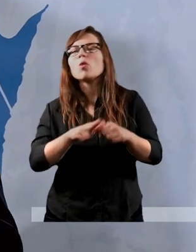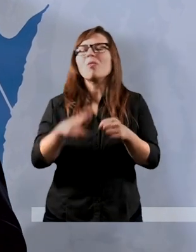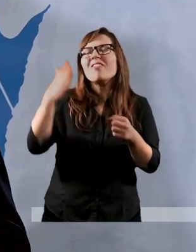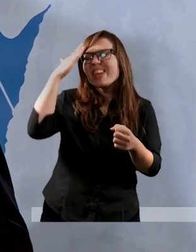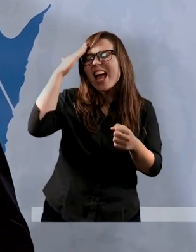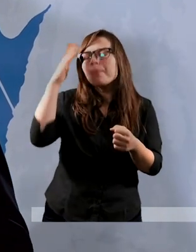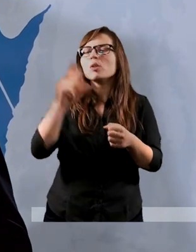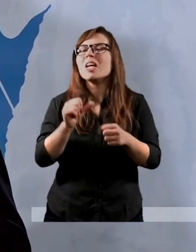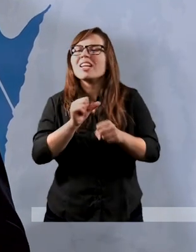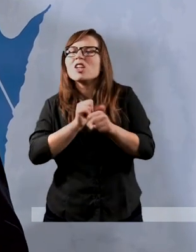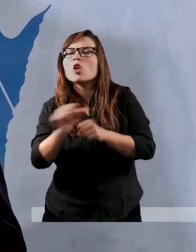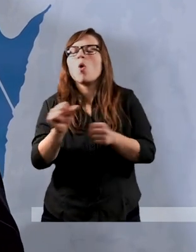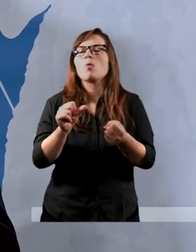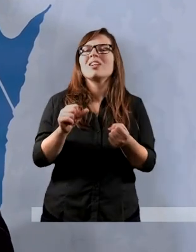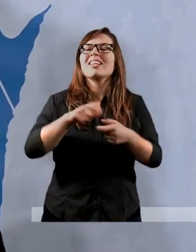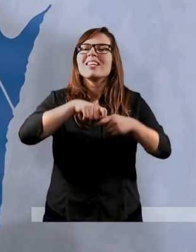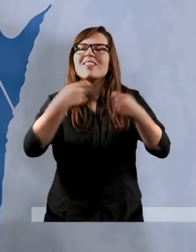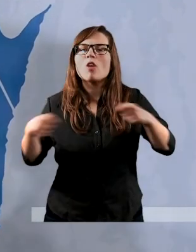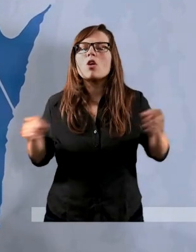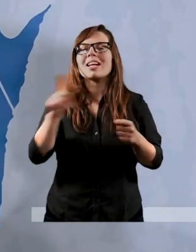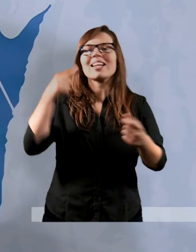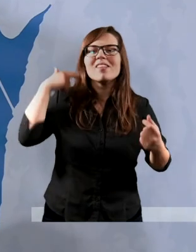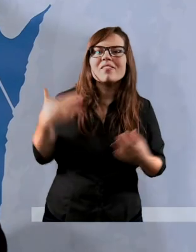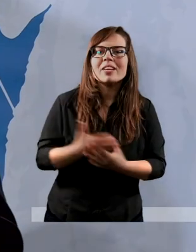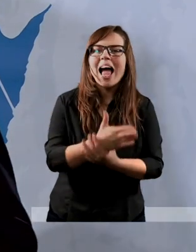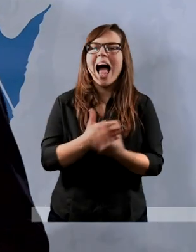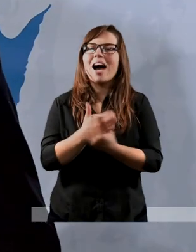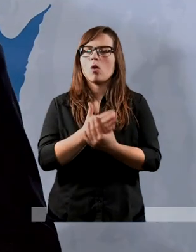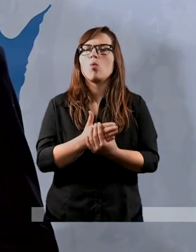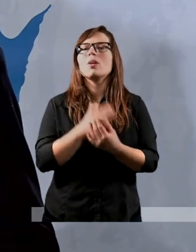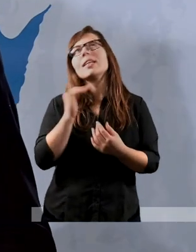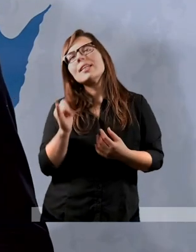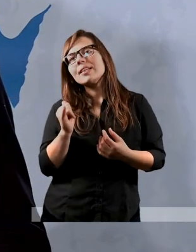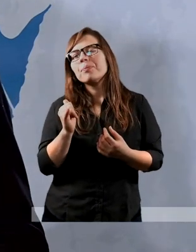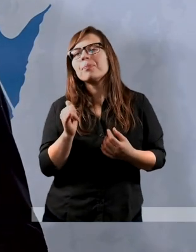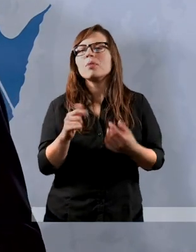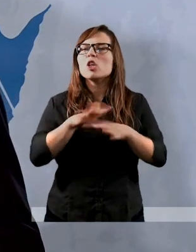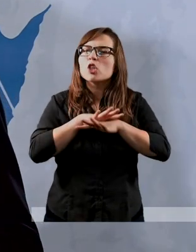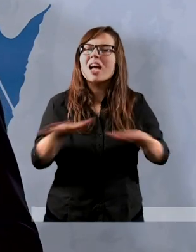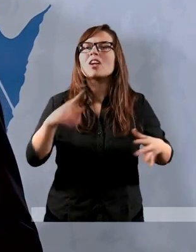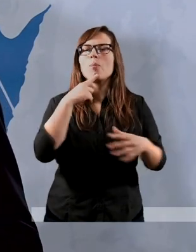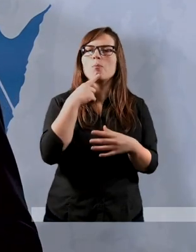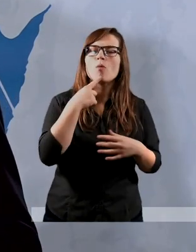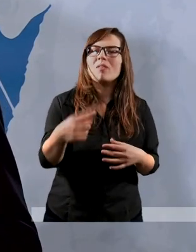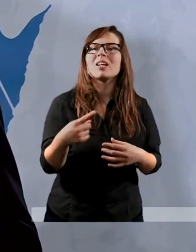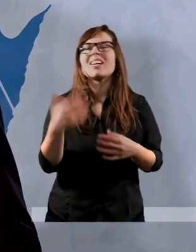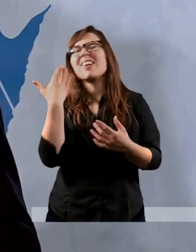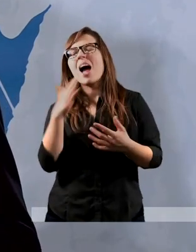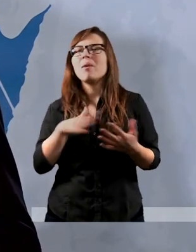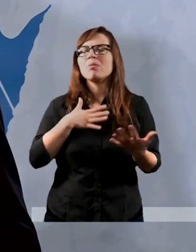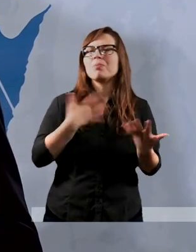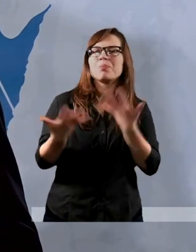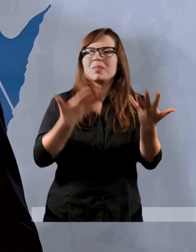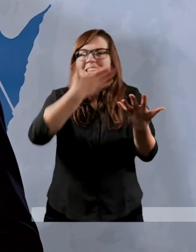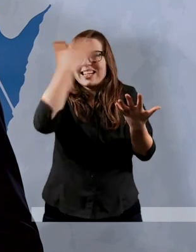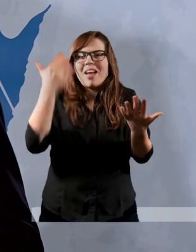wiem, że są związane z wiarą. I szczerze powiedziawszy, za bardzo nie wiedziałem,